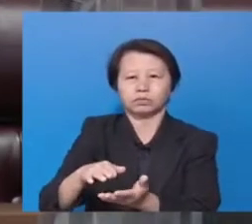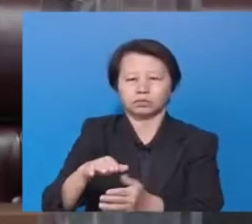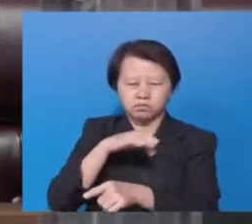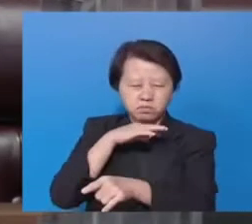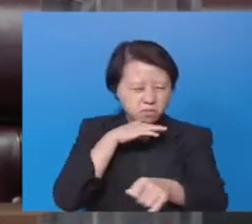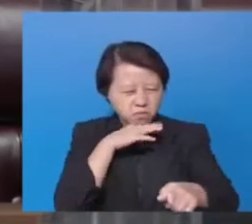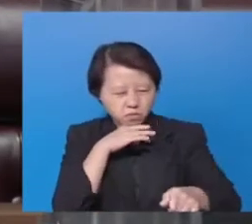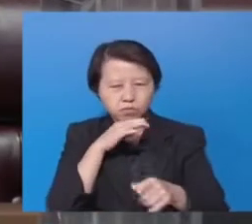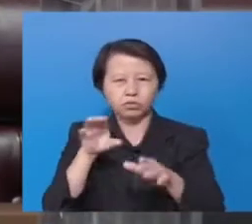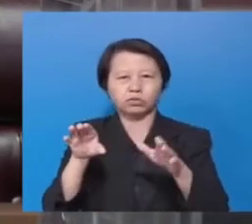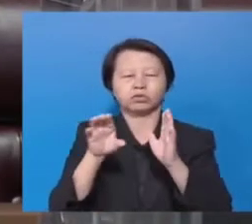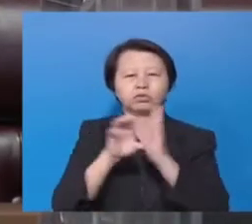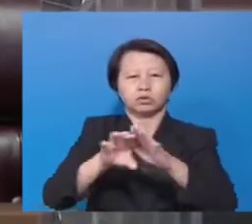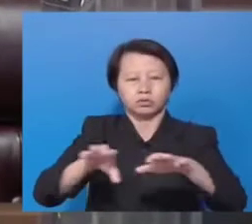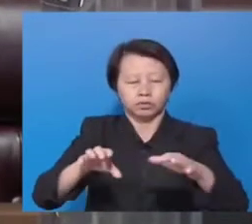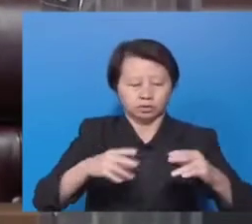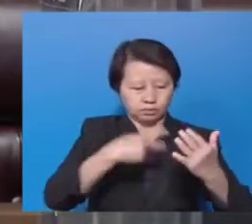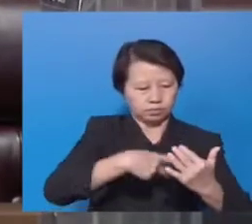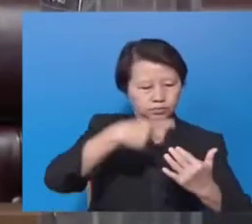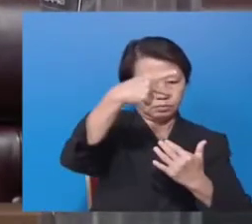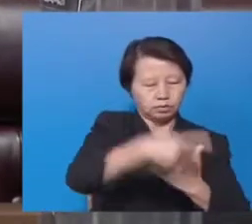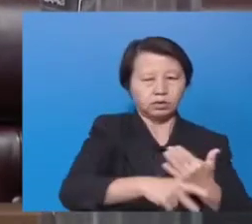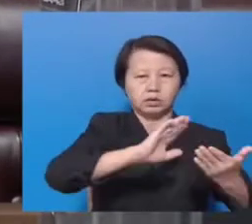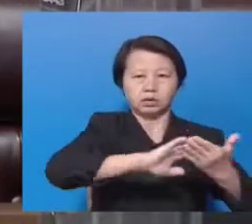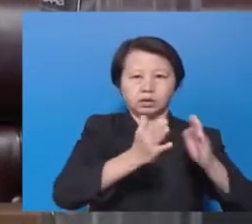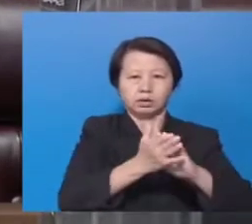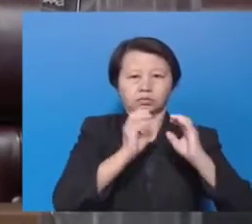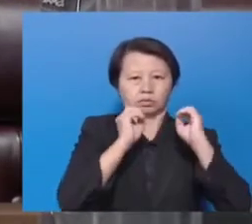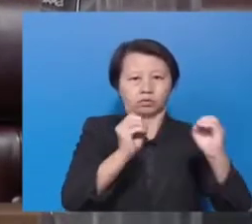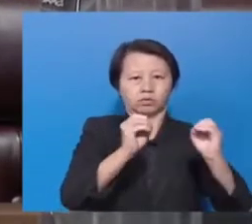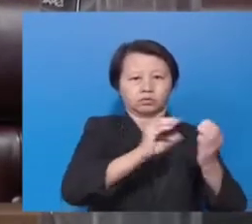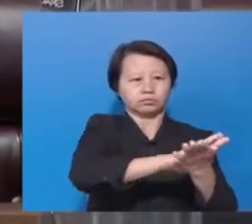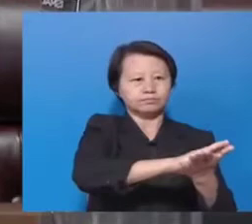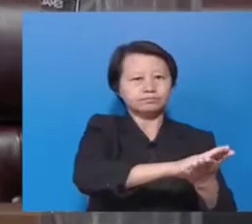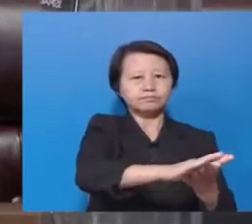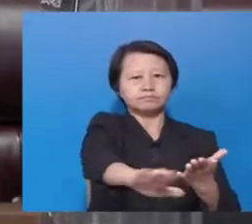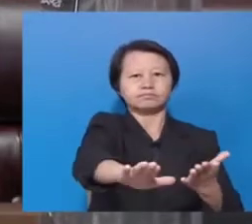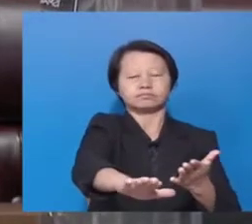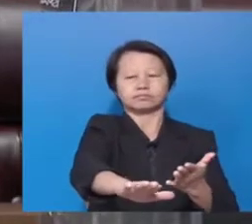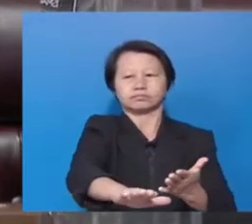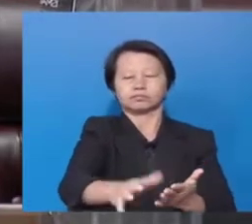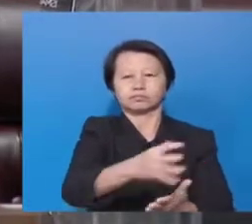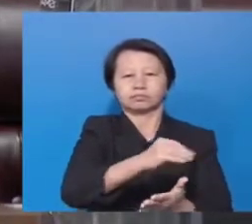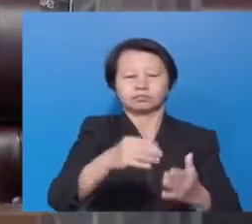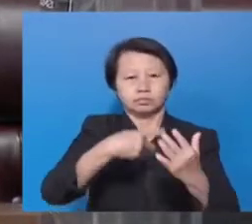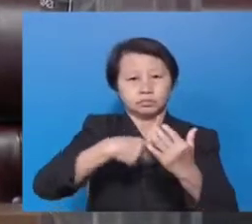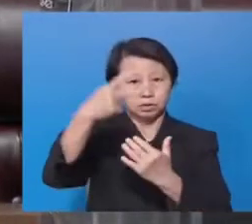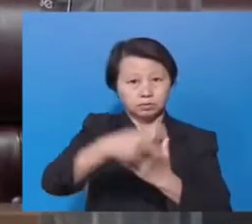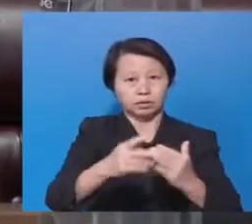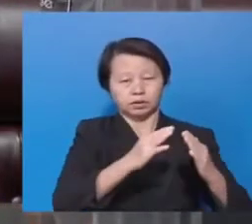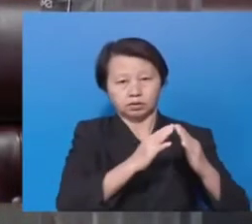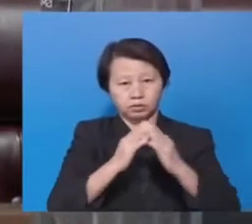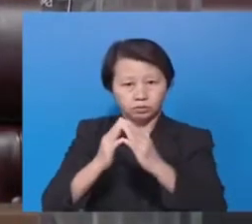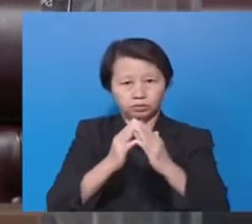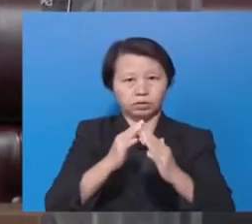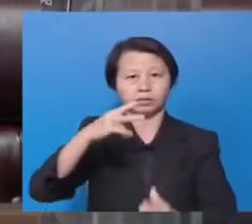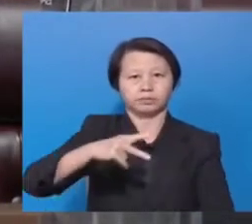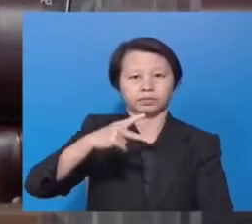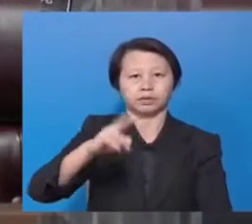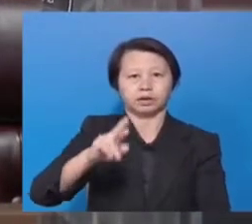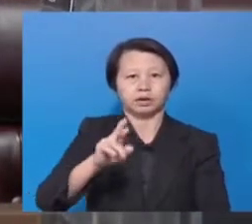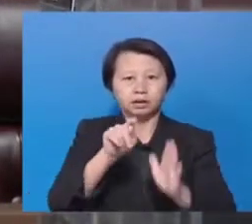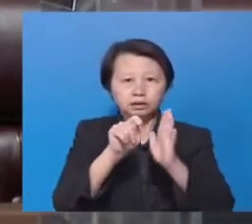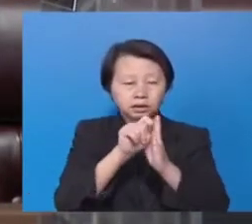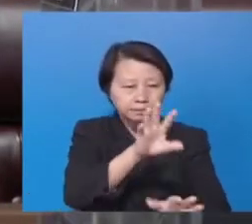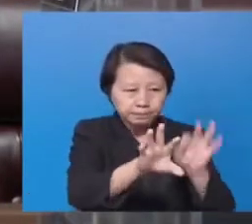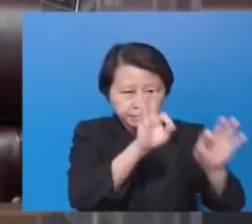sisi seperti melaksanakan program crusher Zekrom di program Perumahan Rakyat DPR